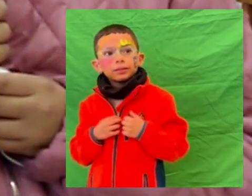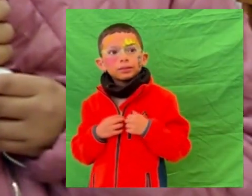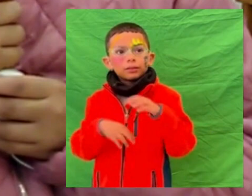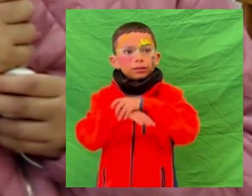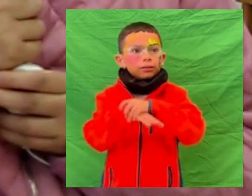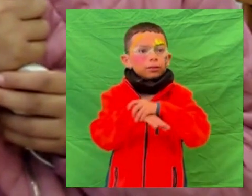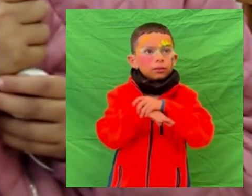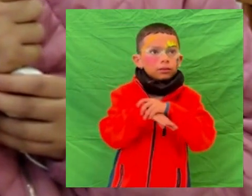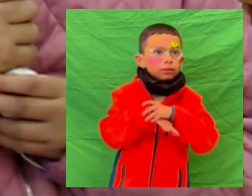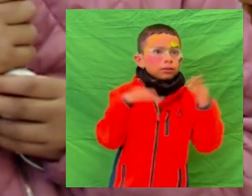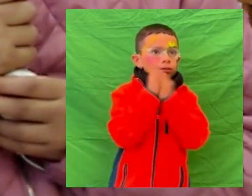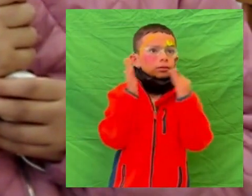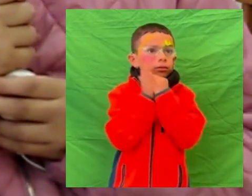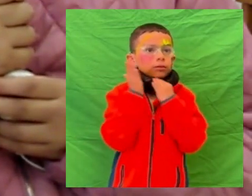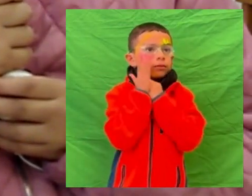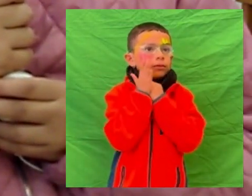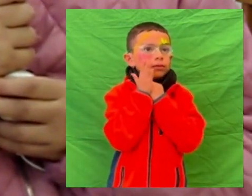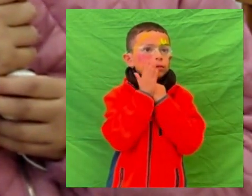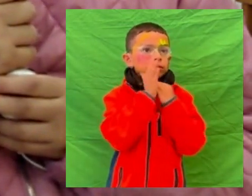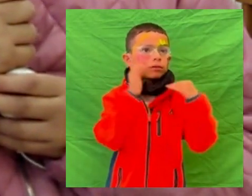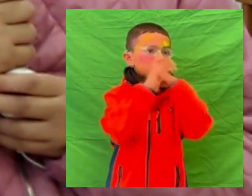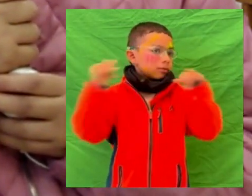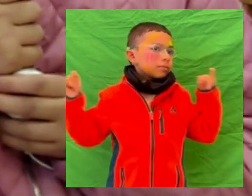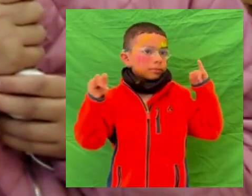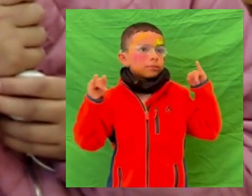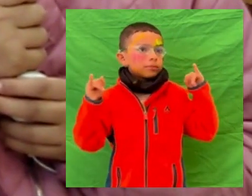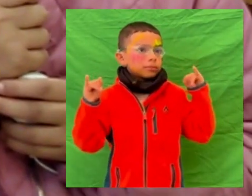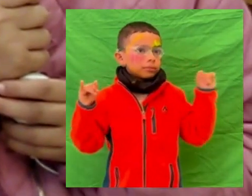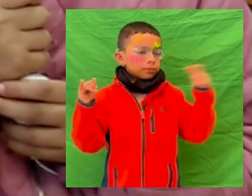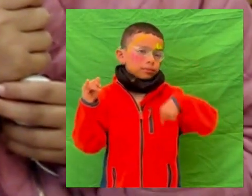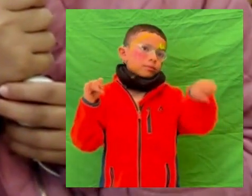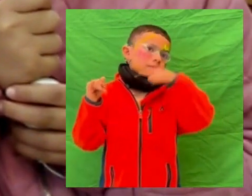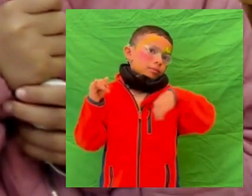Bueno, lagunok. Agur esateko ordua iritsi zaigu.